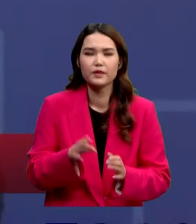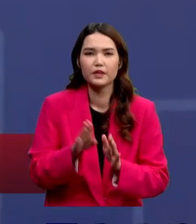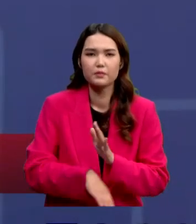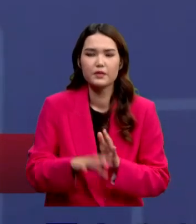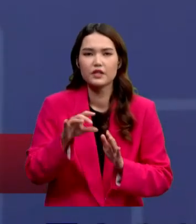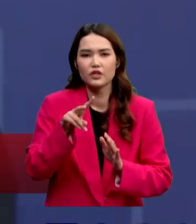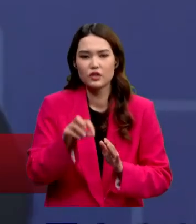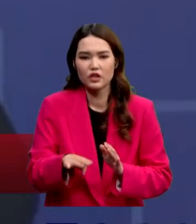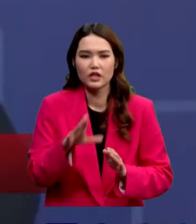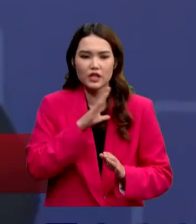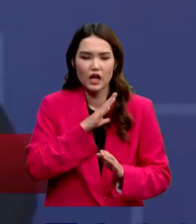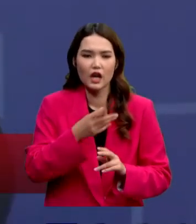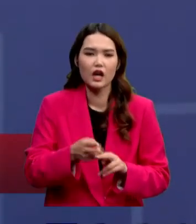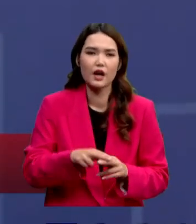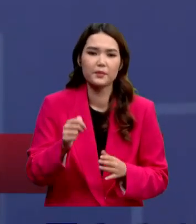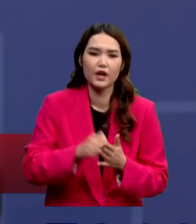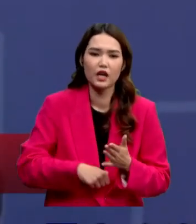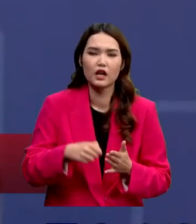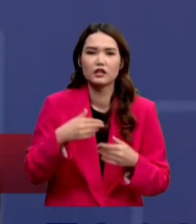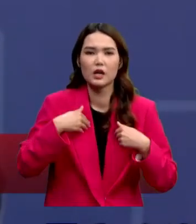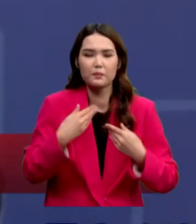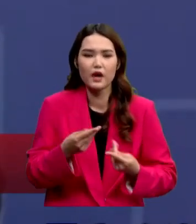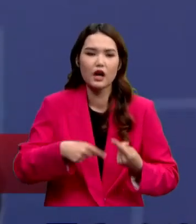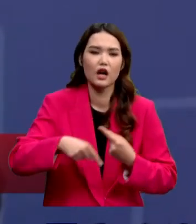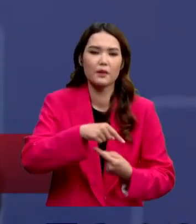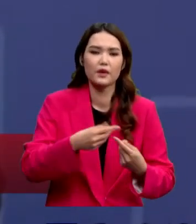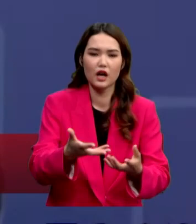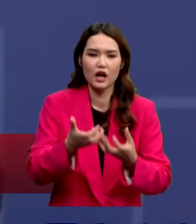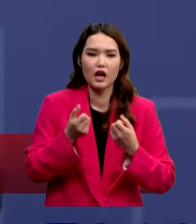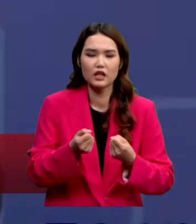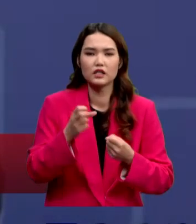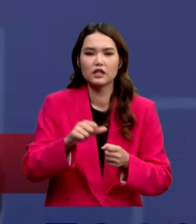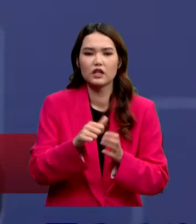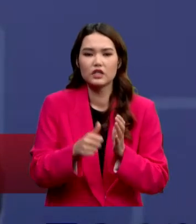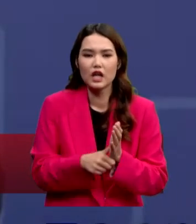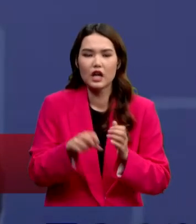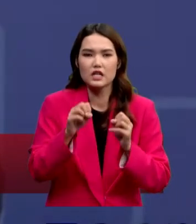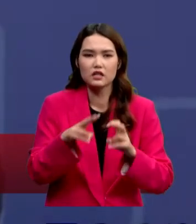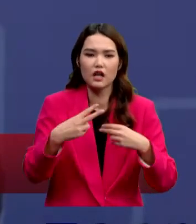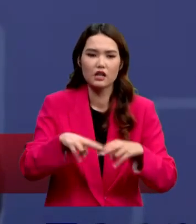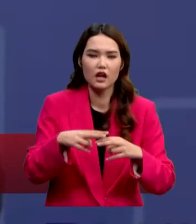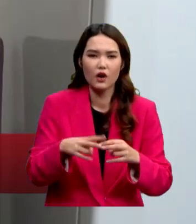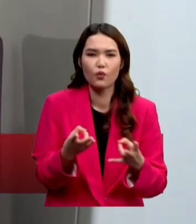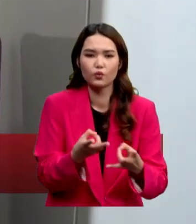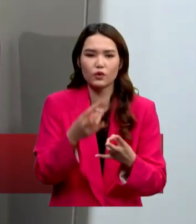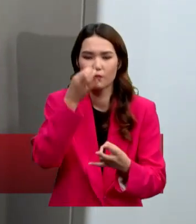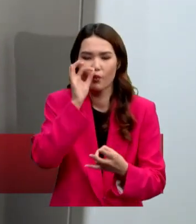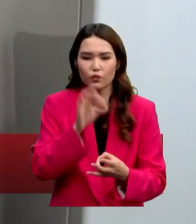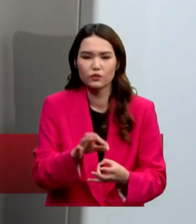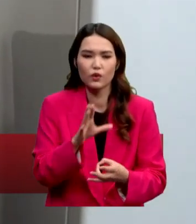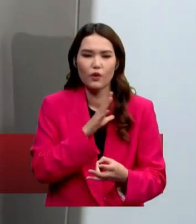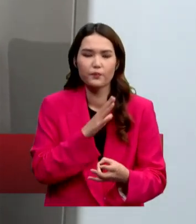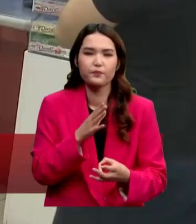чеков. В этой связи рекомендуем предпринимателям принимать оплату на счета, предназначенные для предпринимательской деятельности. За деятельность